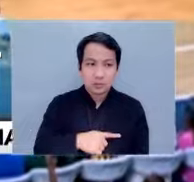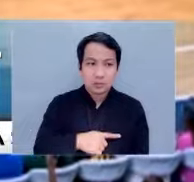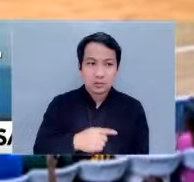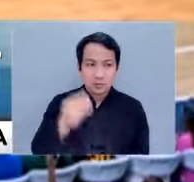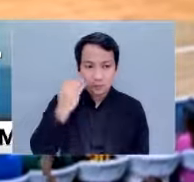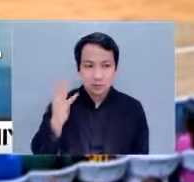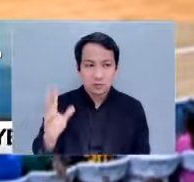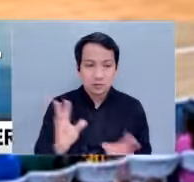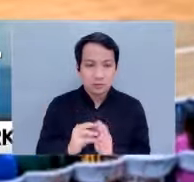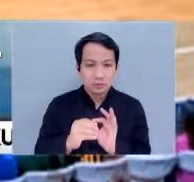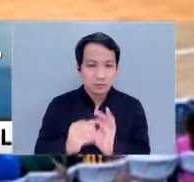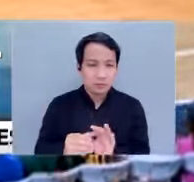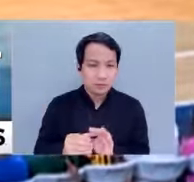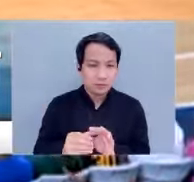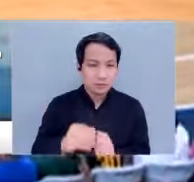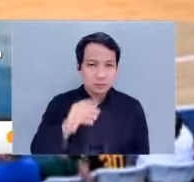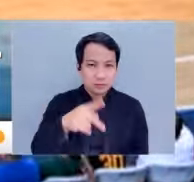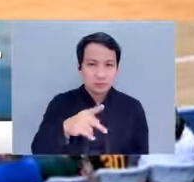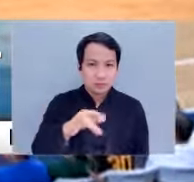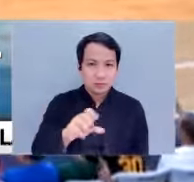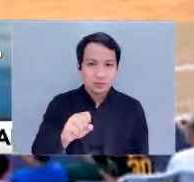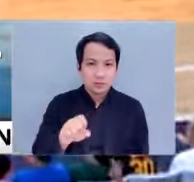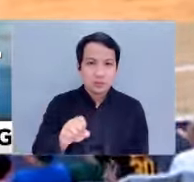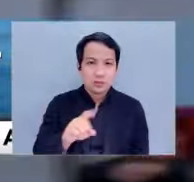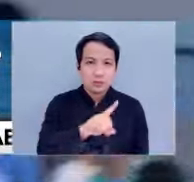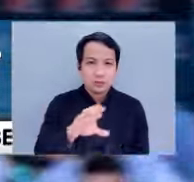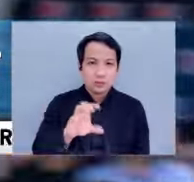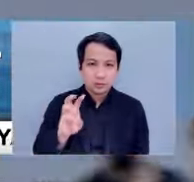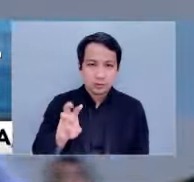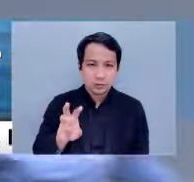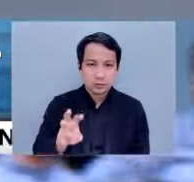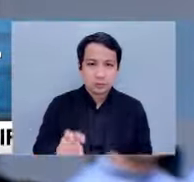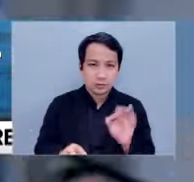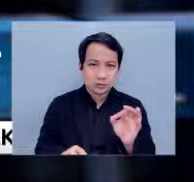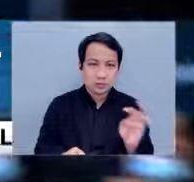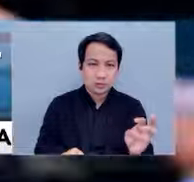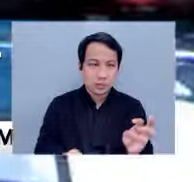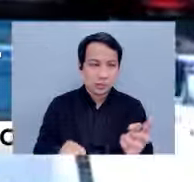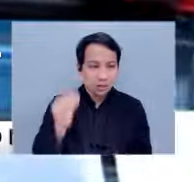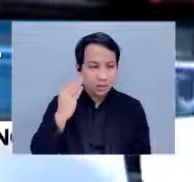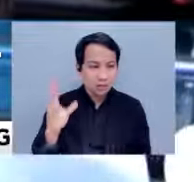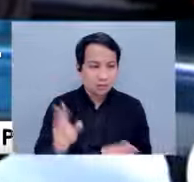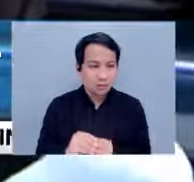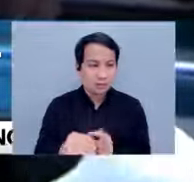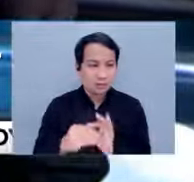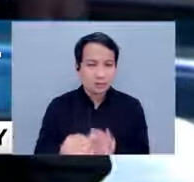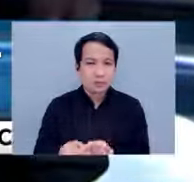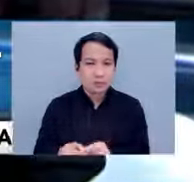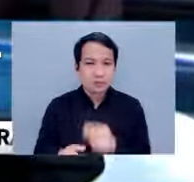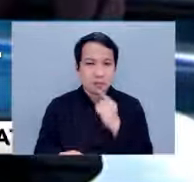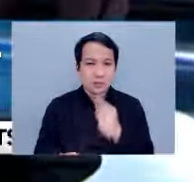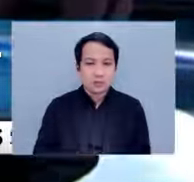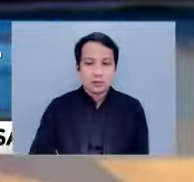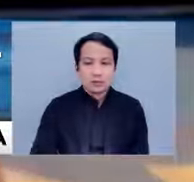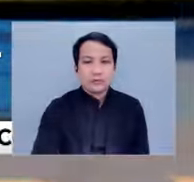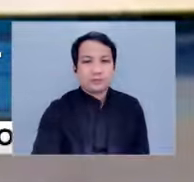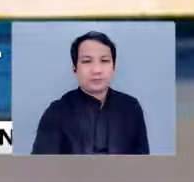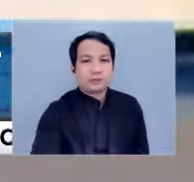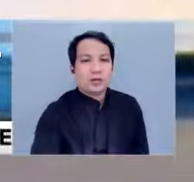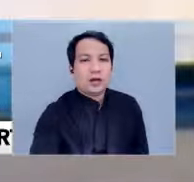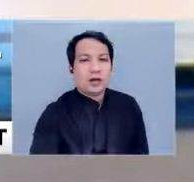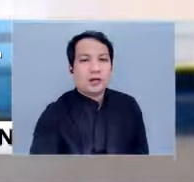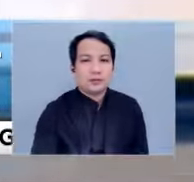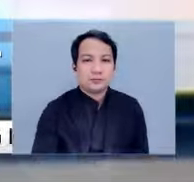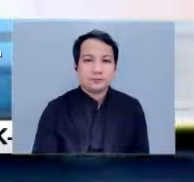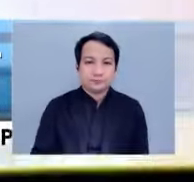tambakan ang Phoenix Fuel Masters 116-96 sa PhilSports Arena sa Pasig. Ito ang unang beses na